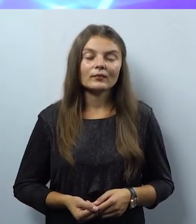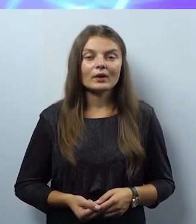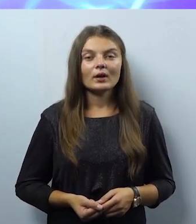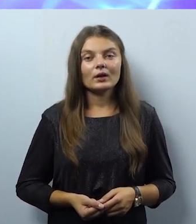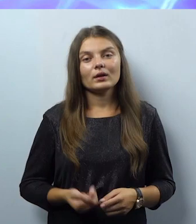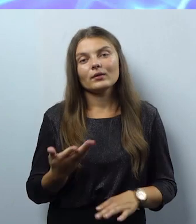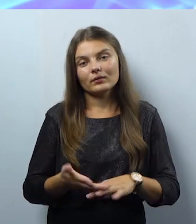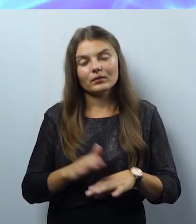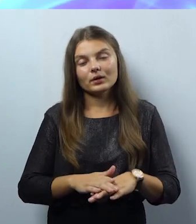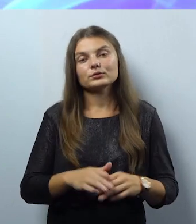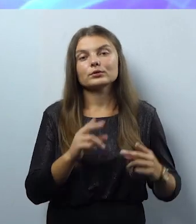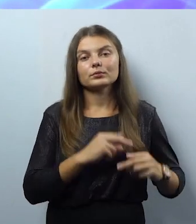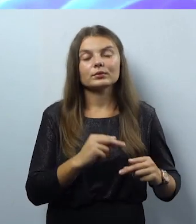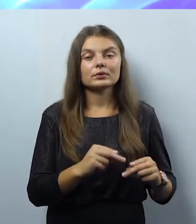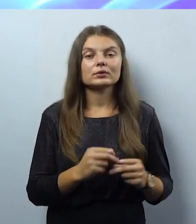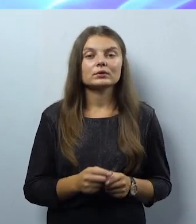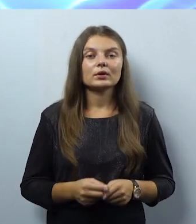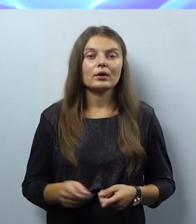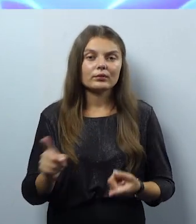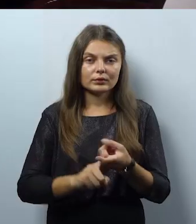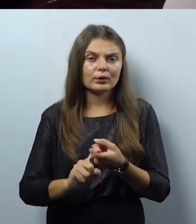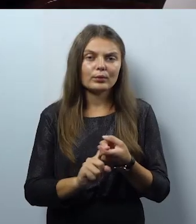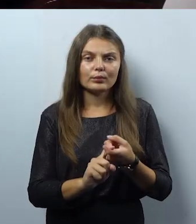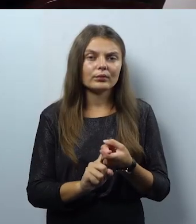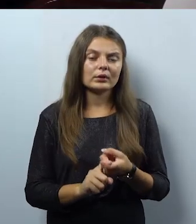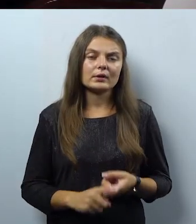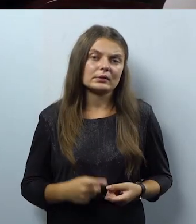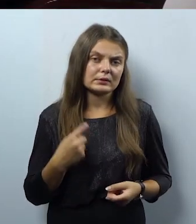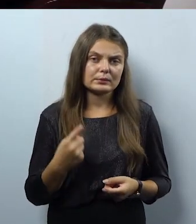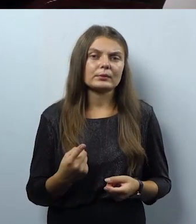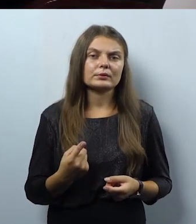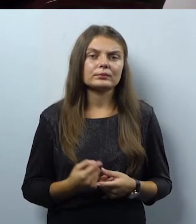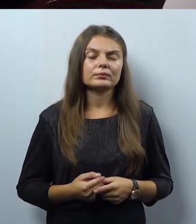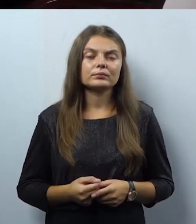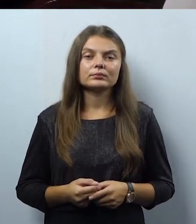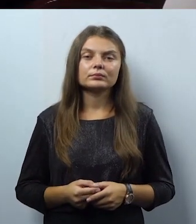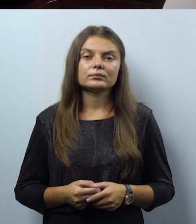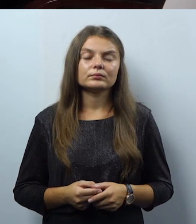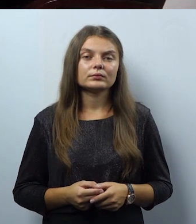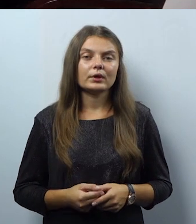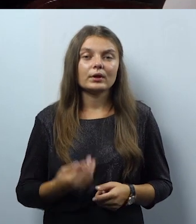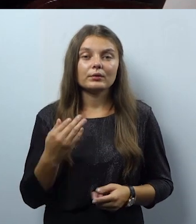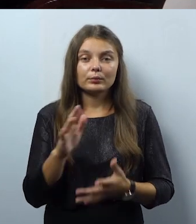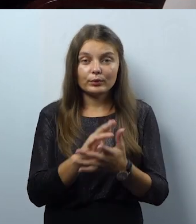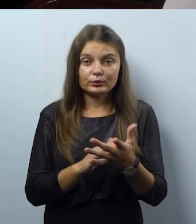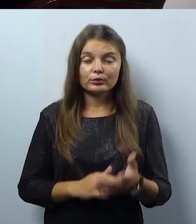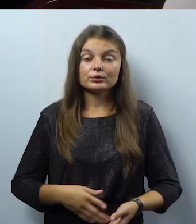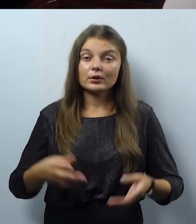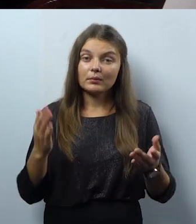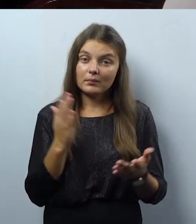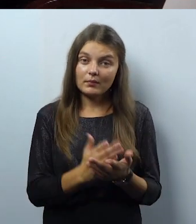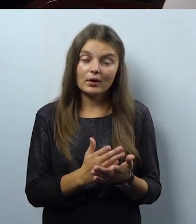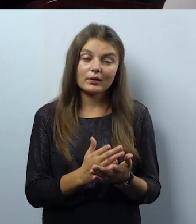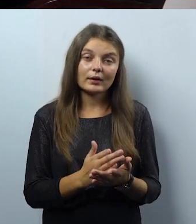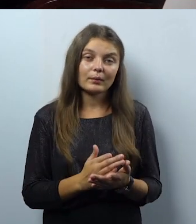складніша. Але я вона невід'ємно пов'язана з первинкою. Обов'язково, тобто, обов'язково. І вона мусить продовжуватись, тому зупинятися